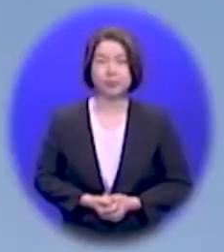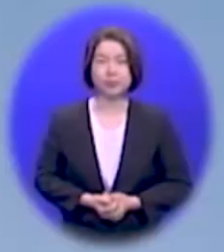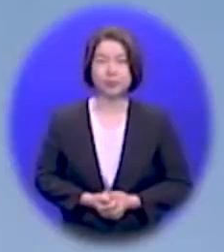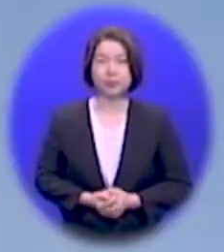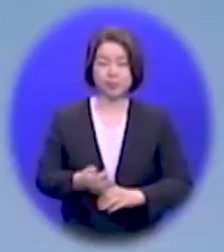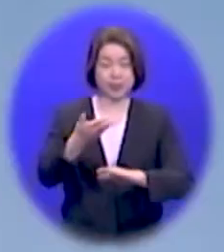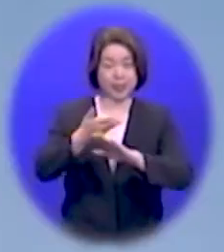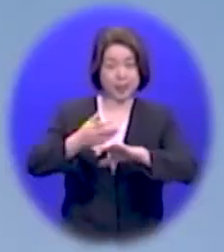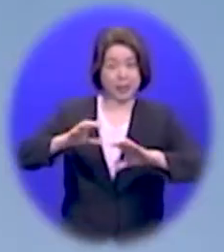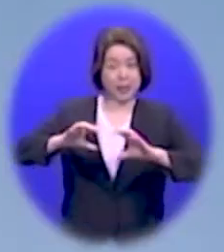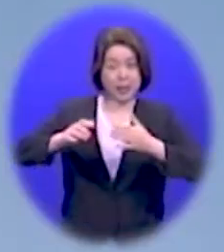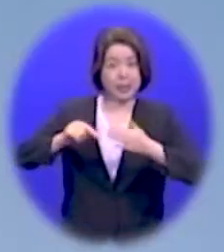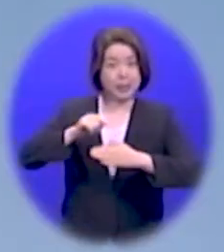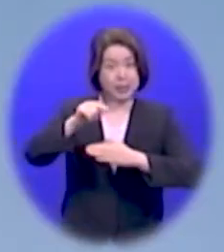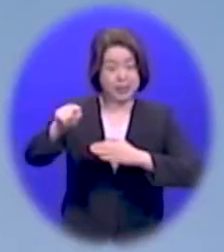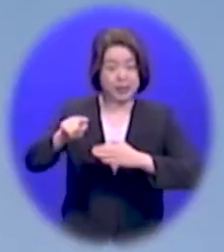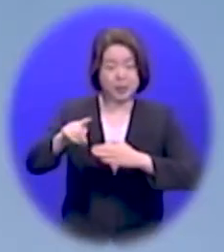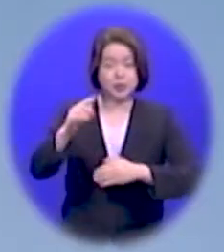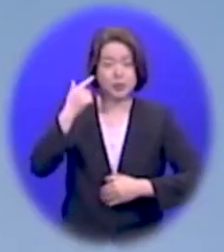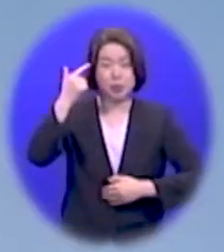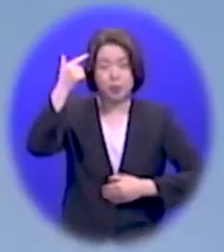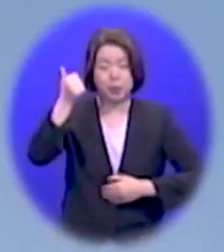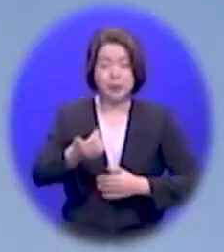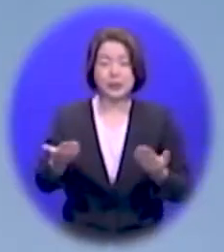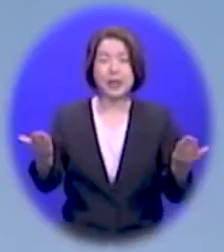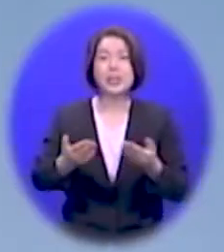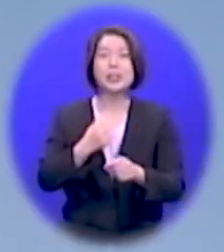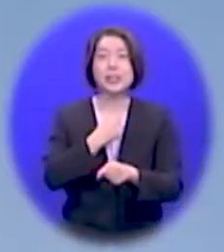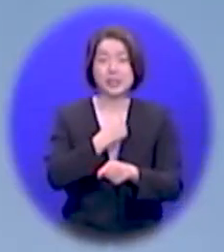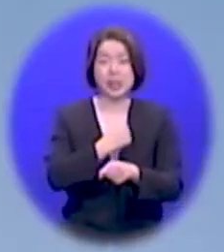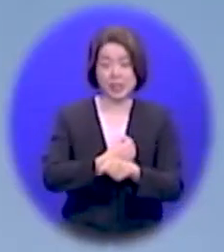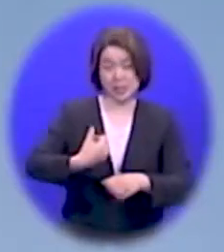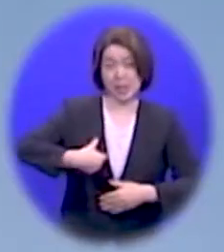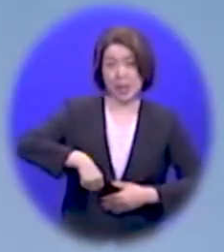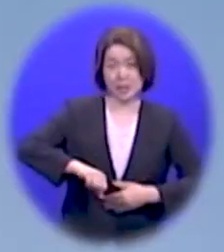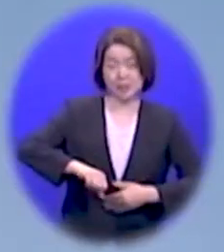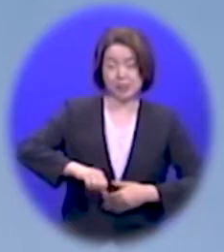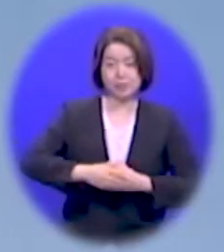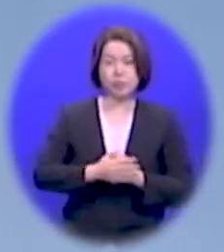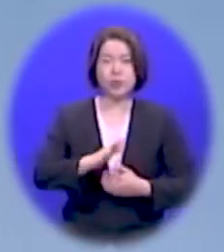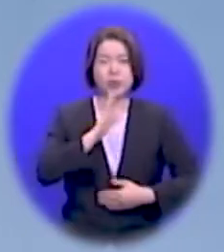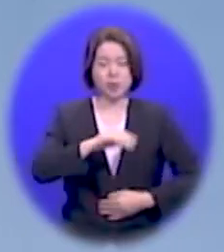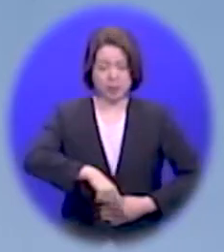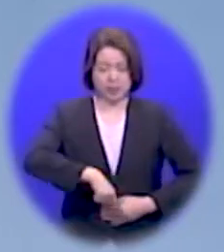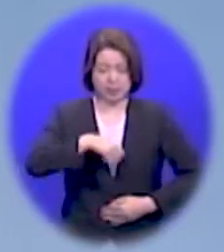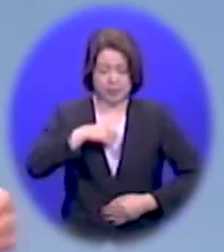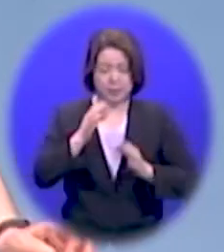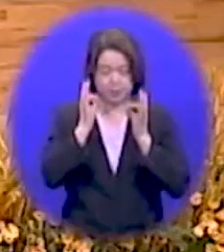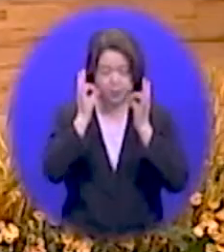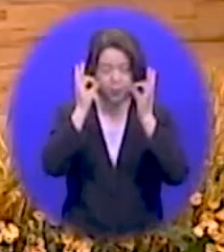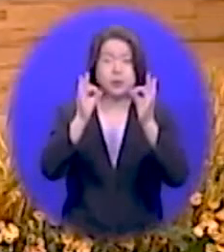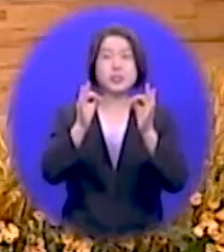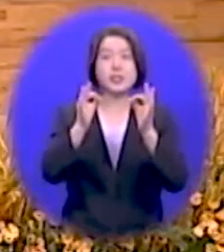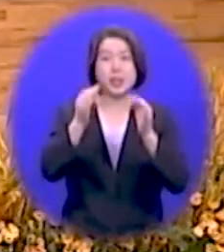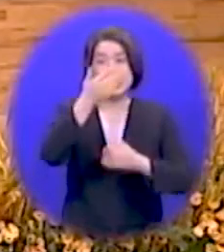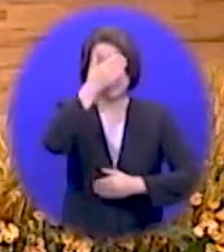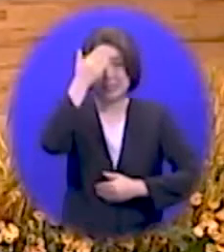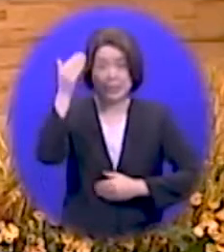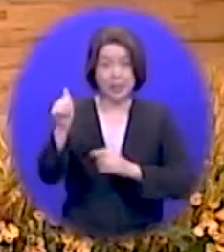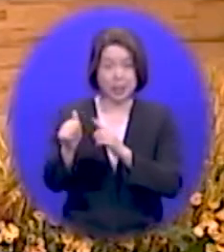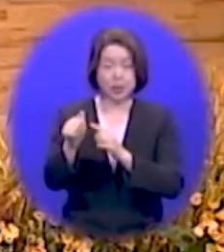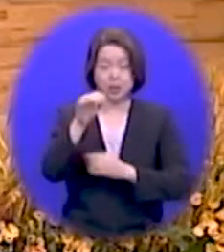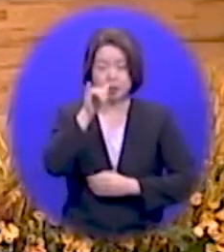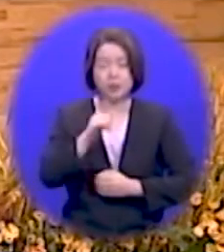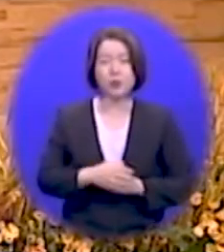해외에서 목회 하시는 어느 교회의 목사님의 아들이 잠 신실하고 성실한 친군데 에 호주